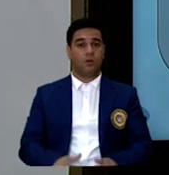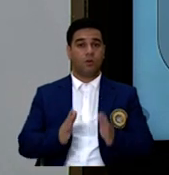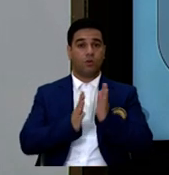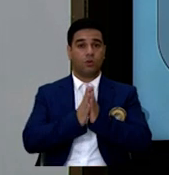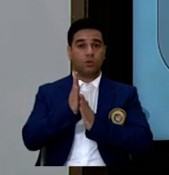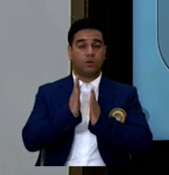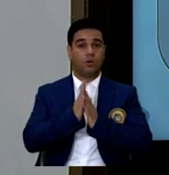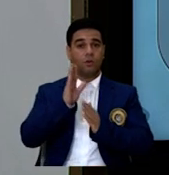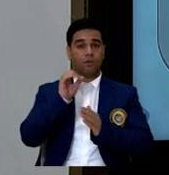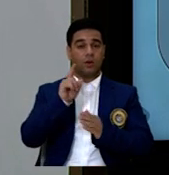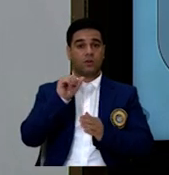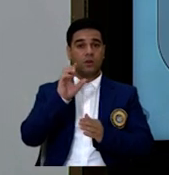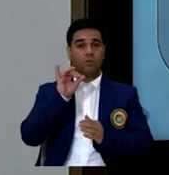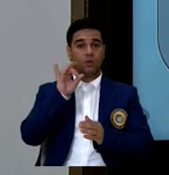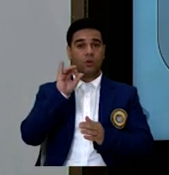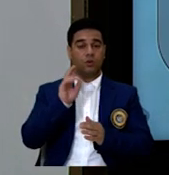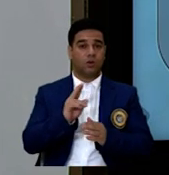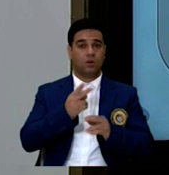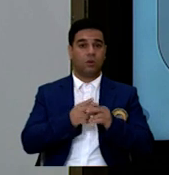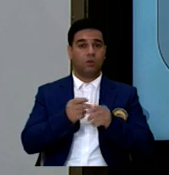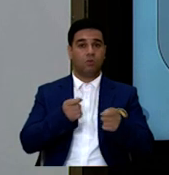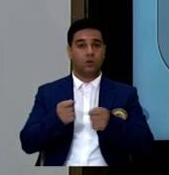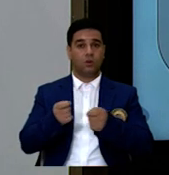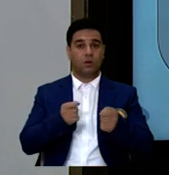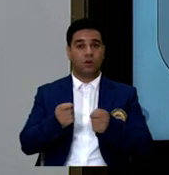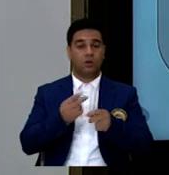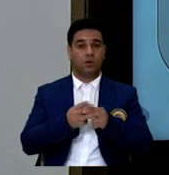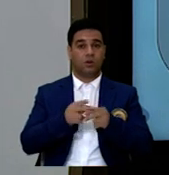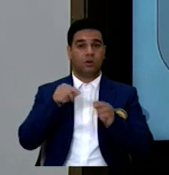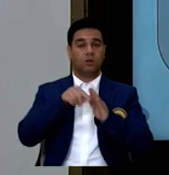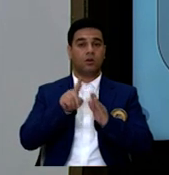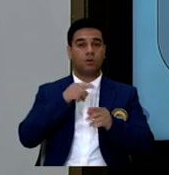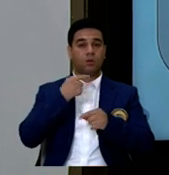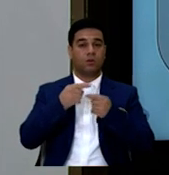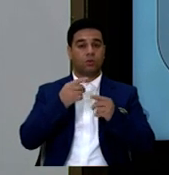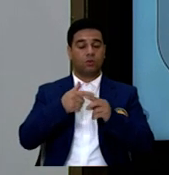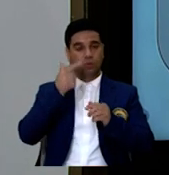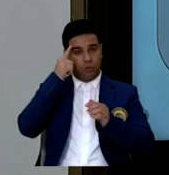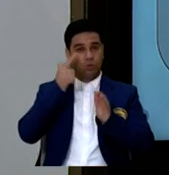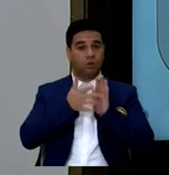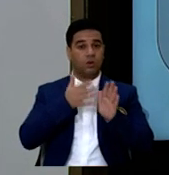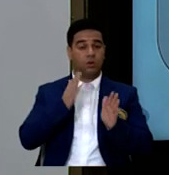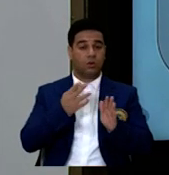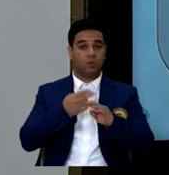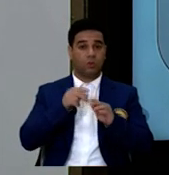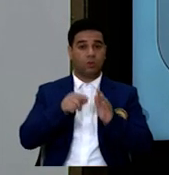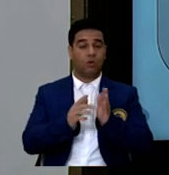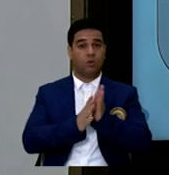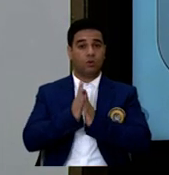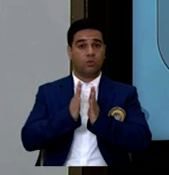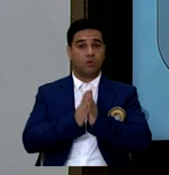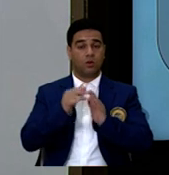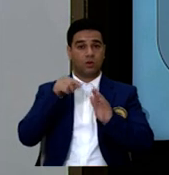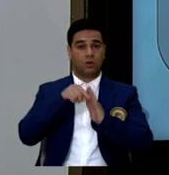O'simliklar va zamburug'larda gumoral boshqarilish deganda nimani tushunasiz? Demak, o'simliklar va